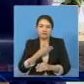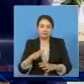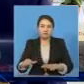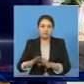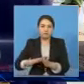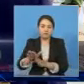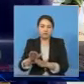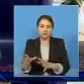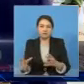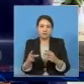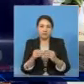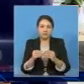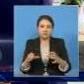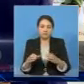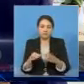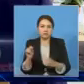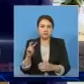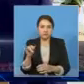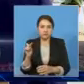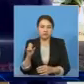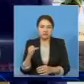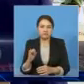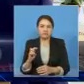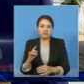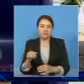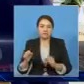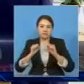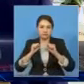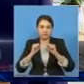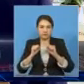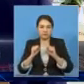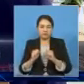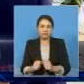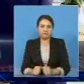полностью, одно сделать объединение, чернобыльцы и спортивные